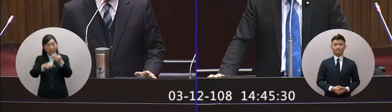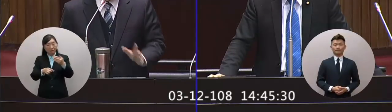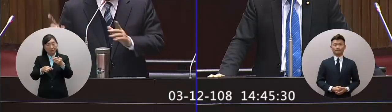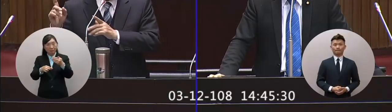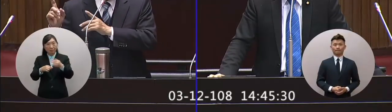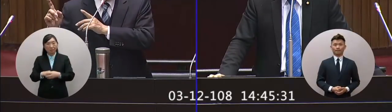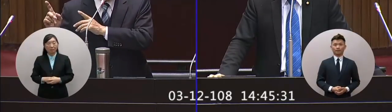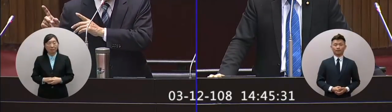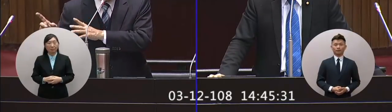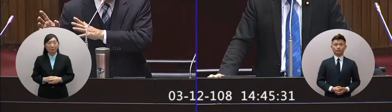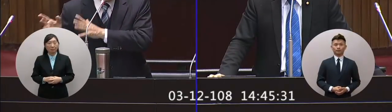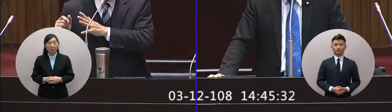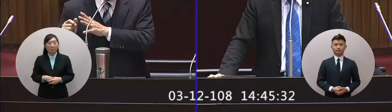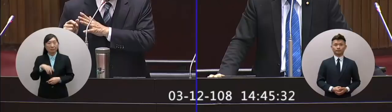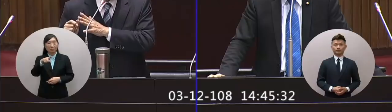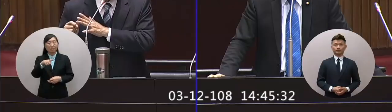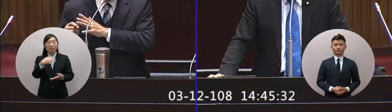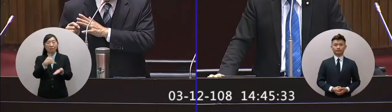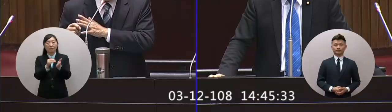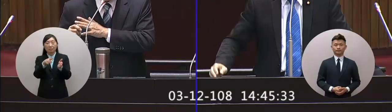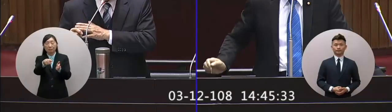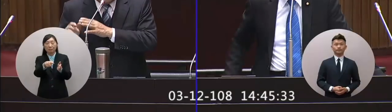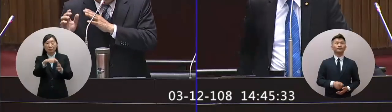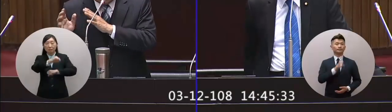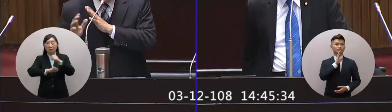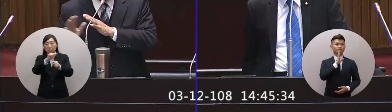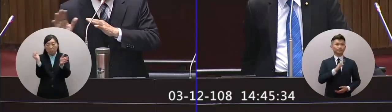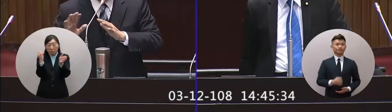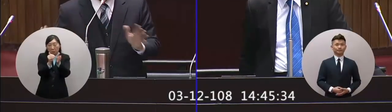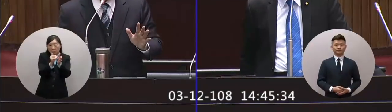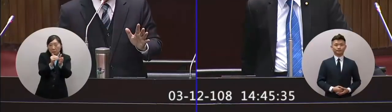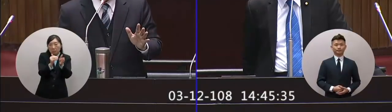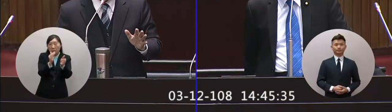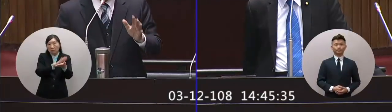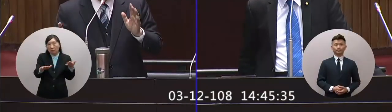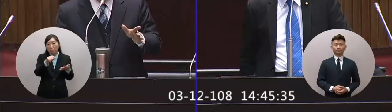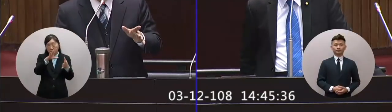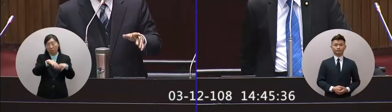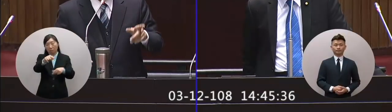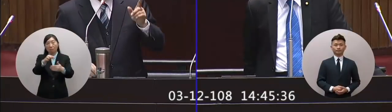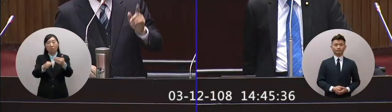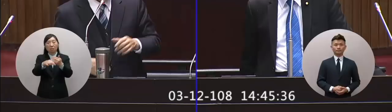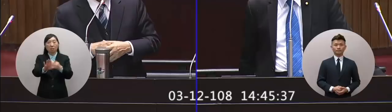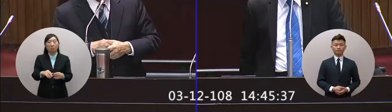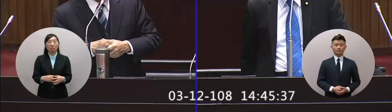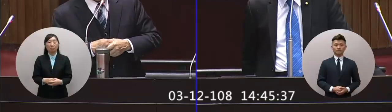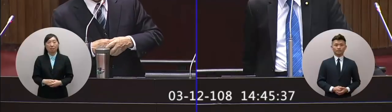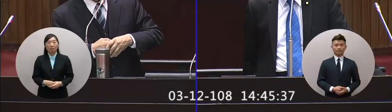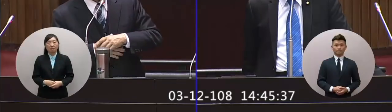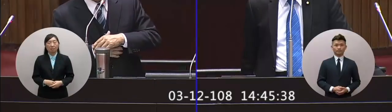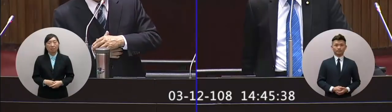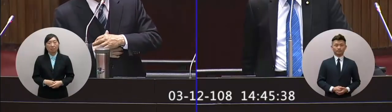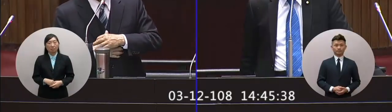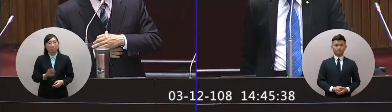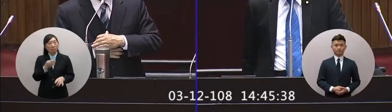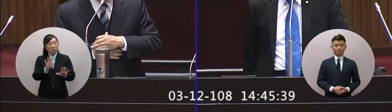范，这个是属于濒临绝种动物啦， 是， 所以国际公约有相当规范。不过今天好像另外